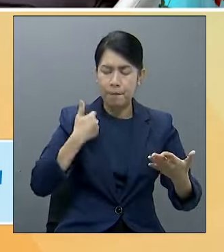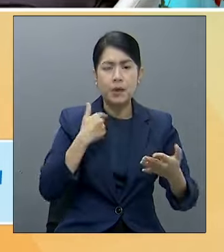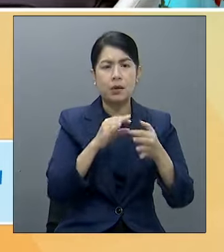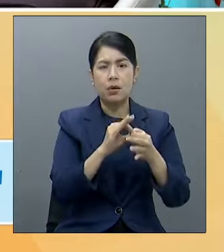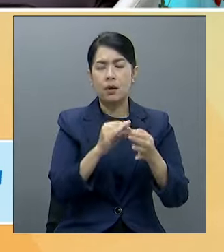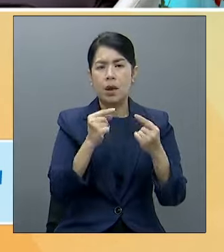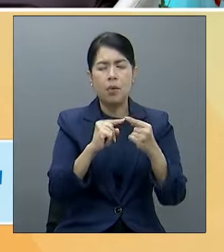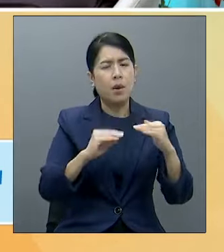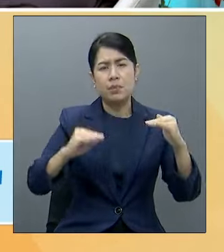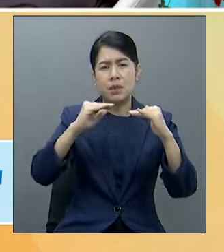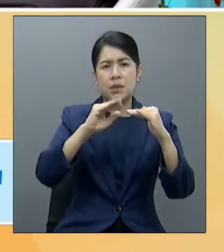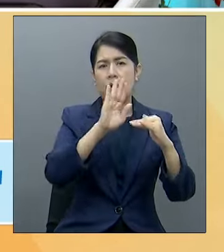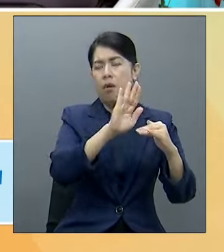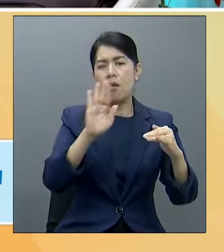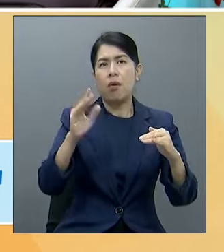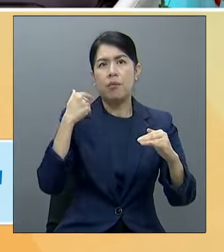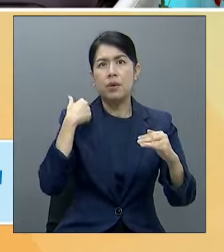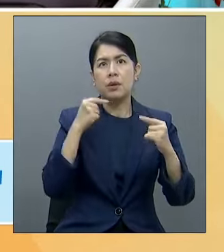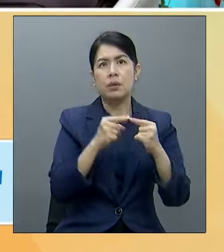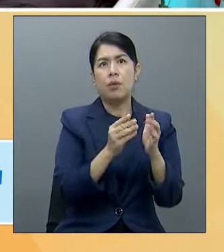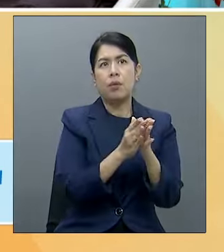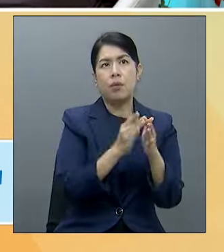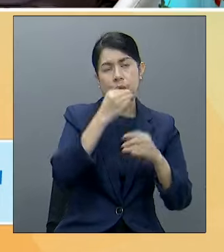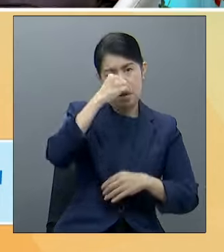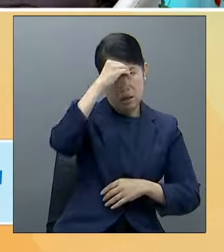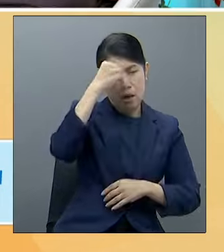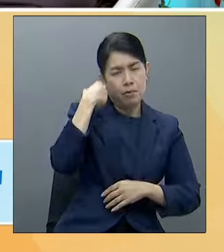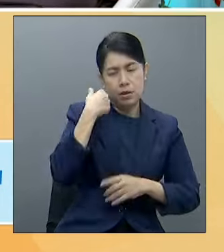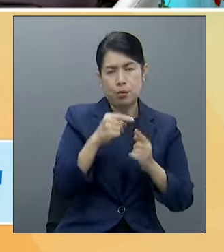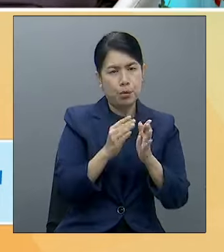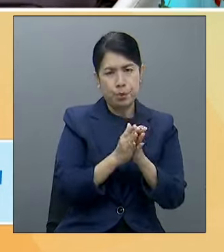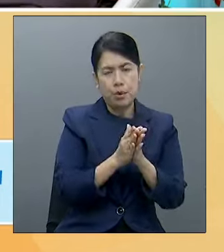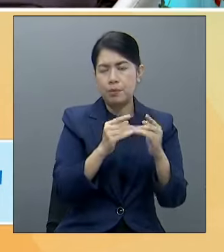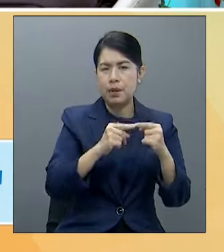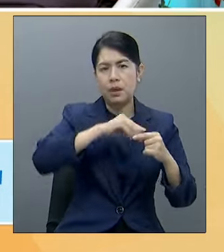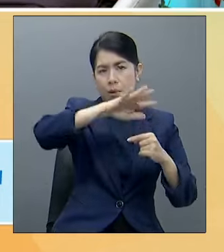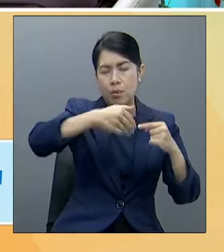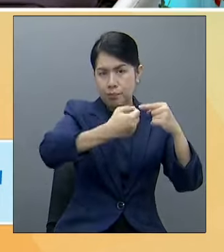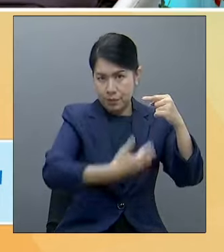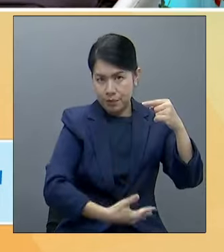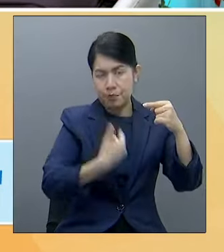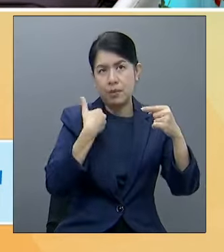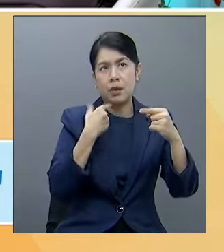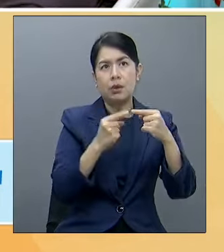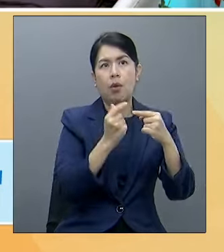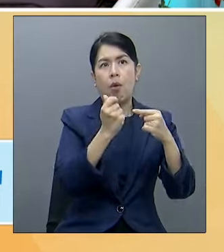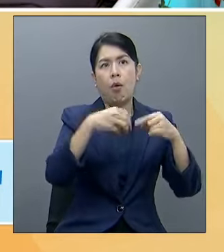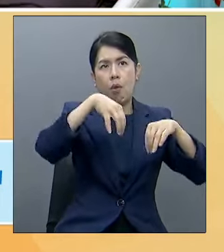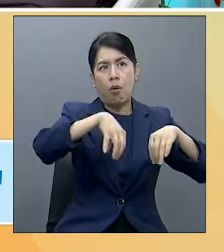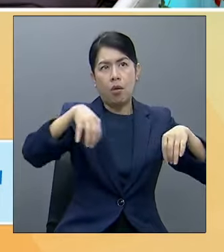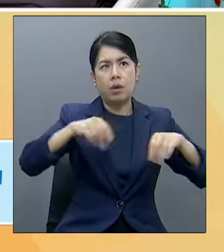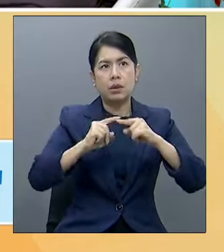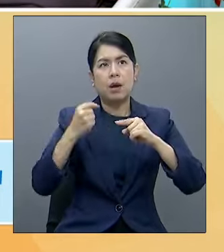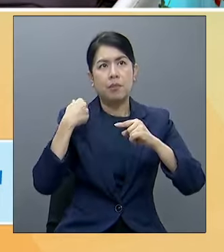Human Rights หรือสิทธิมนุษยชนแล้วก็มี Education ที่รวมกันเราคิดว่าประมาณ 50-60 องค์กรในการจัดฟอรัมตั้งแ